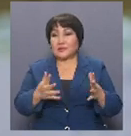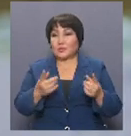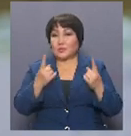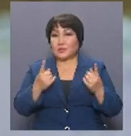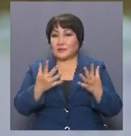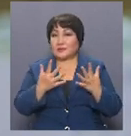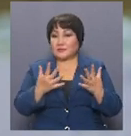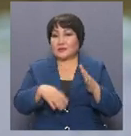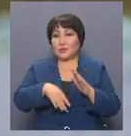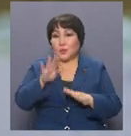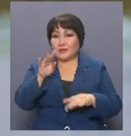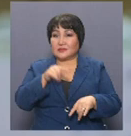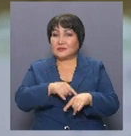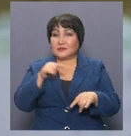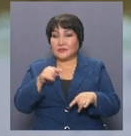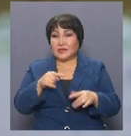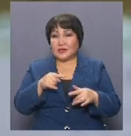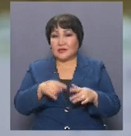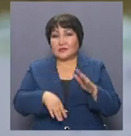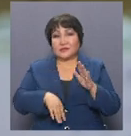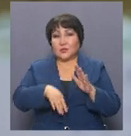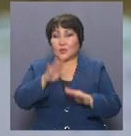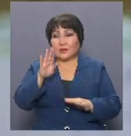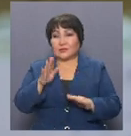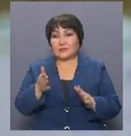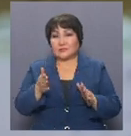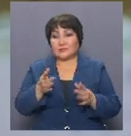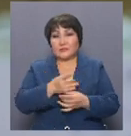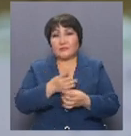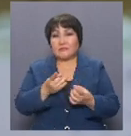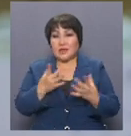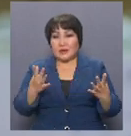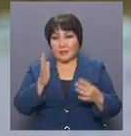жоғары сезімді, жоғары мейрам болады деп біз сенімдеміз.